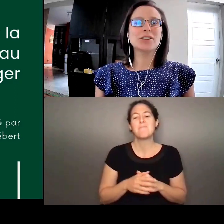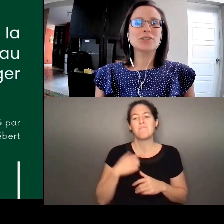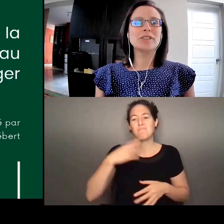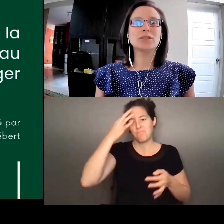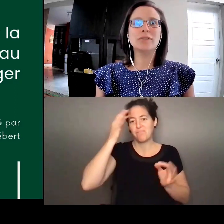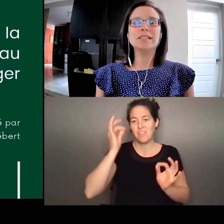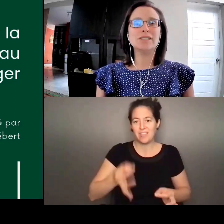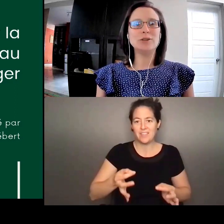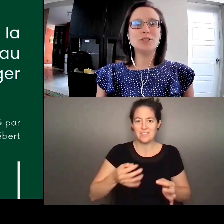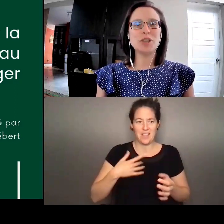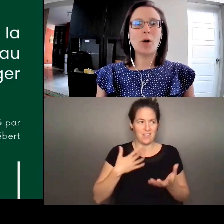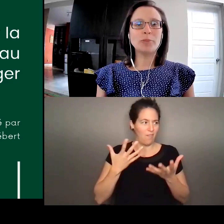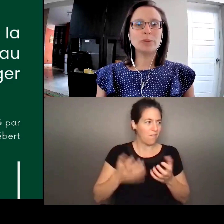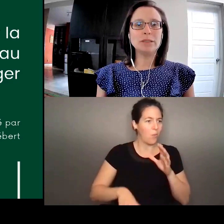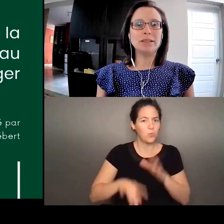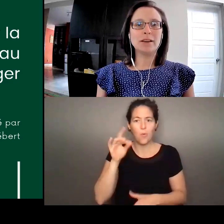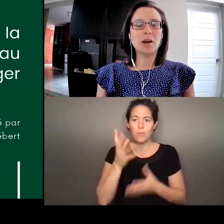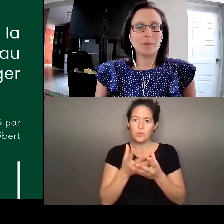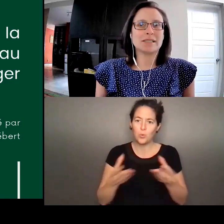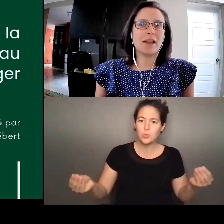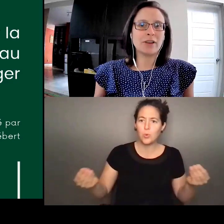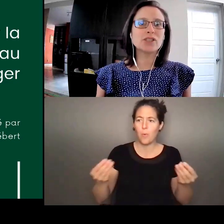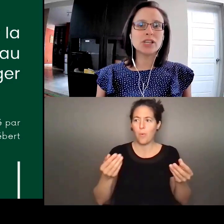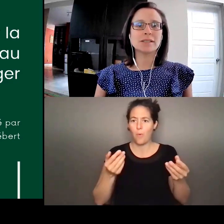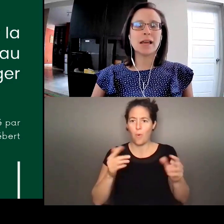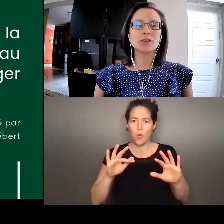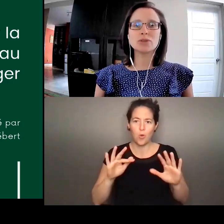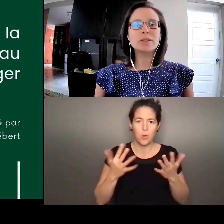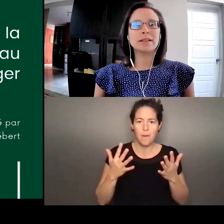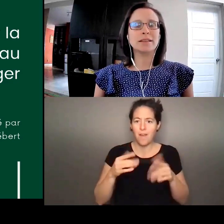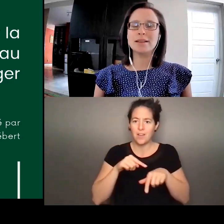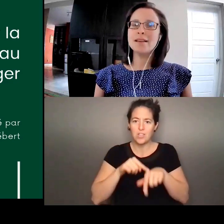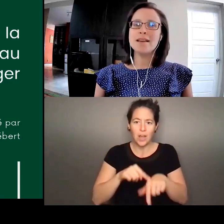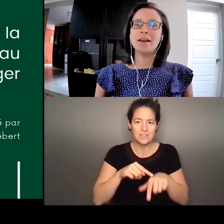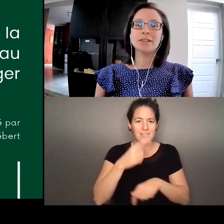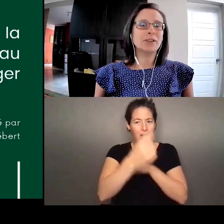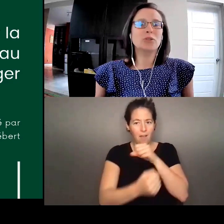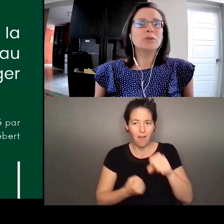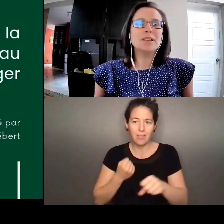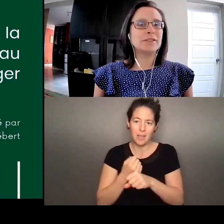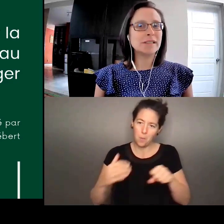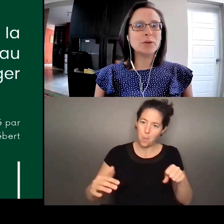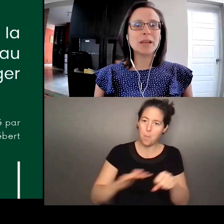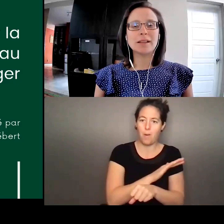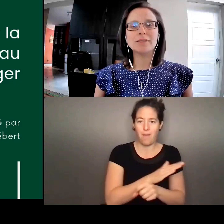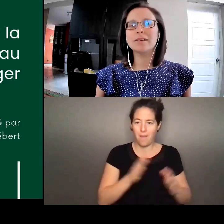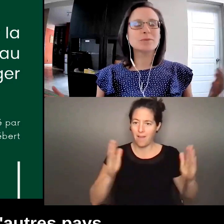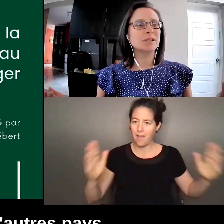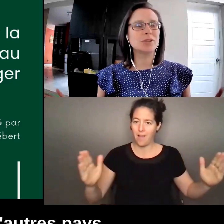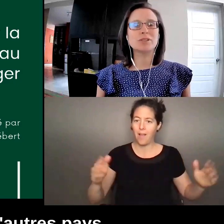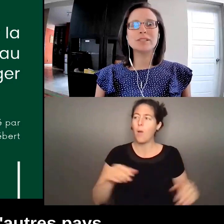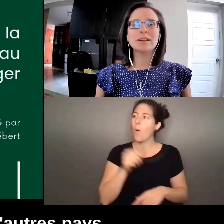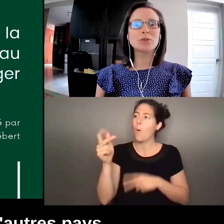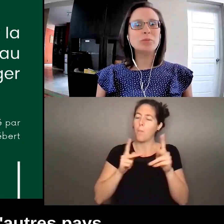décidé que je voulais trouver des solutions, puis commencer à faire du jardinage toute l'année. Il y en a d'autres qui le faisaient au Canada,